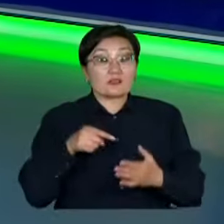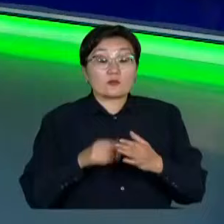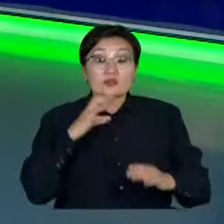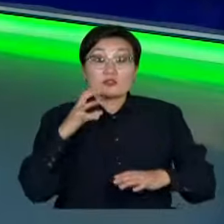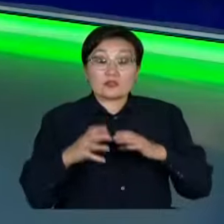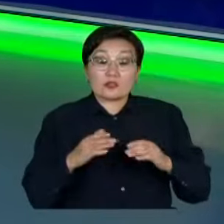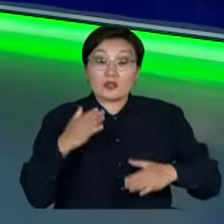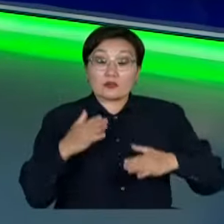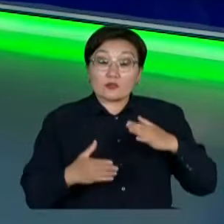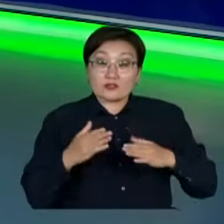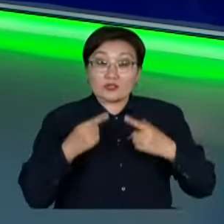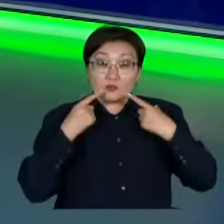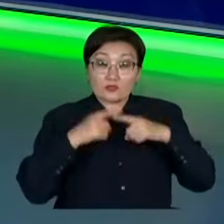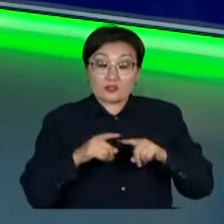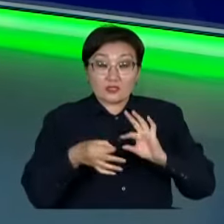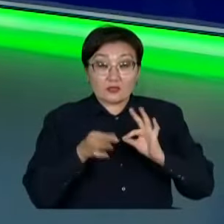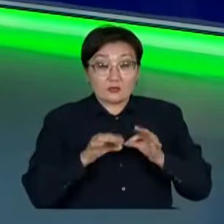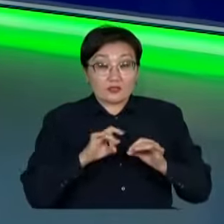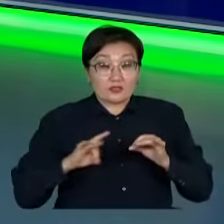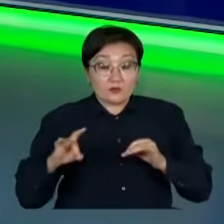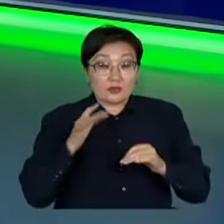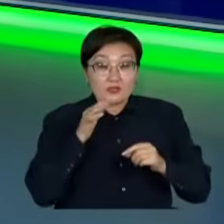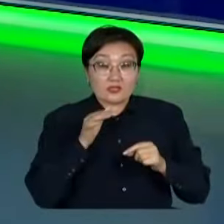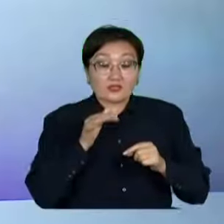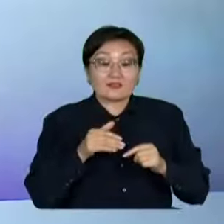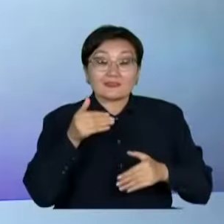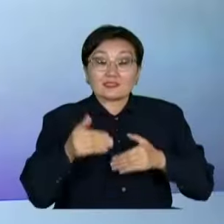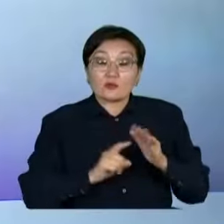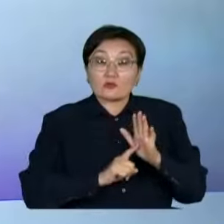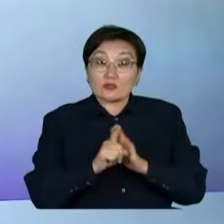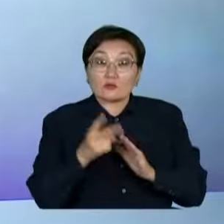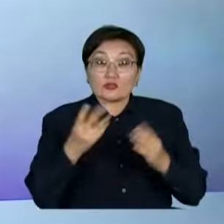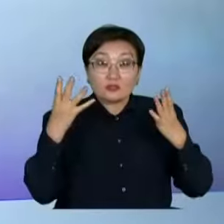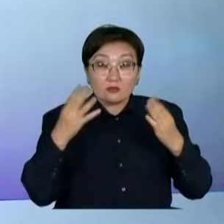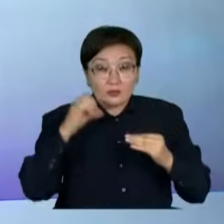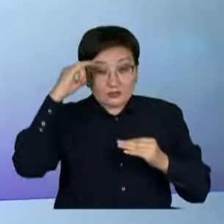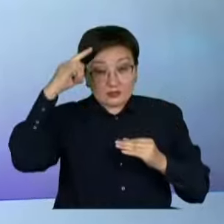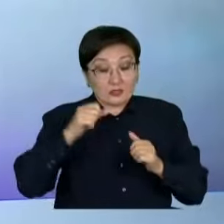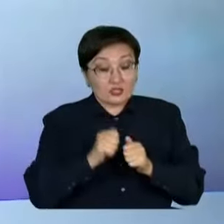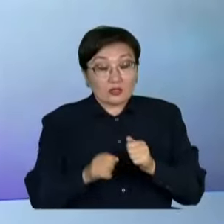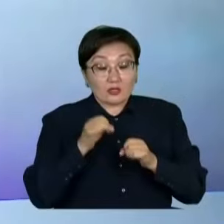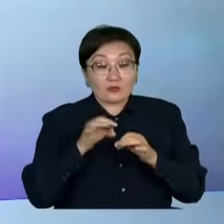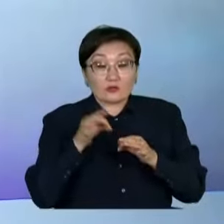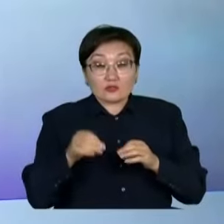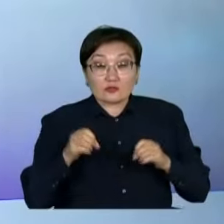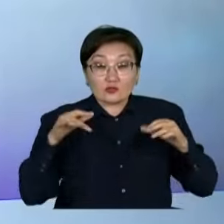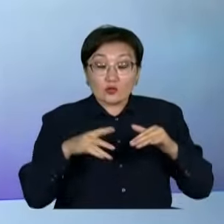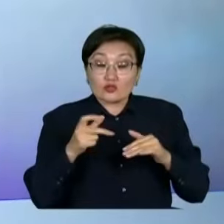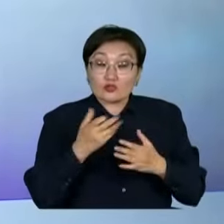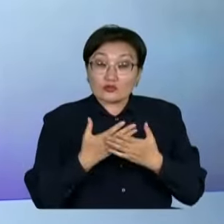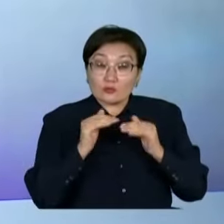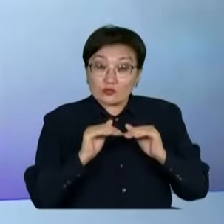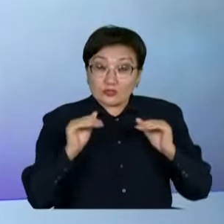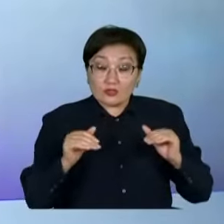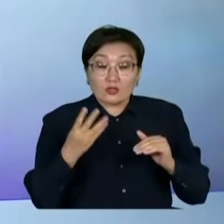халықаралық робототехника олимпиадасының республикалық кезеңі басталды. Екі күн бойы еліміздің әр өңірінен жиналған 300-ге жуық